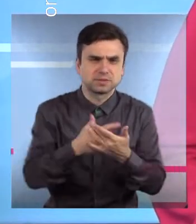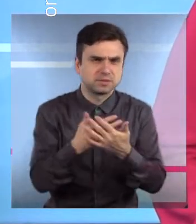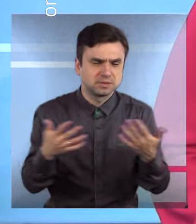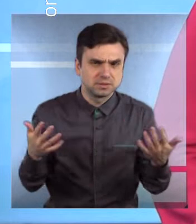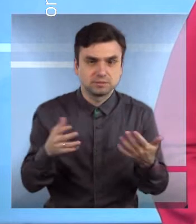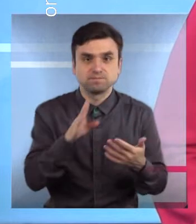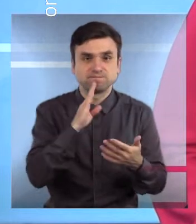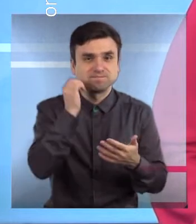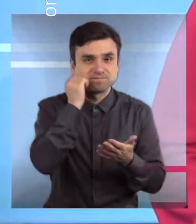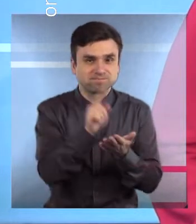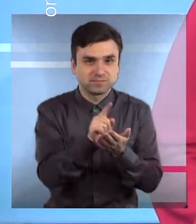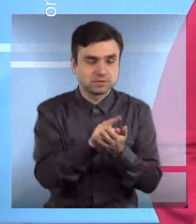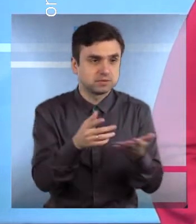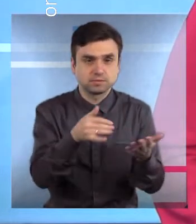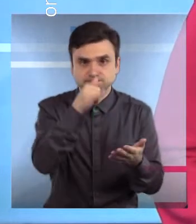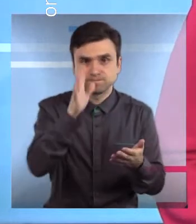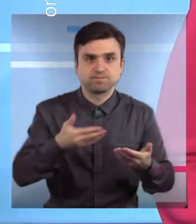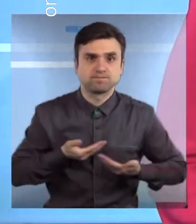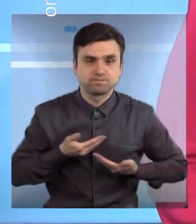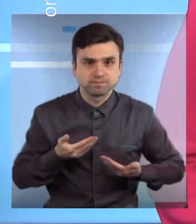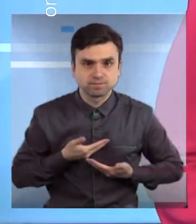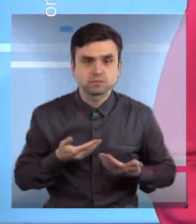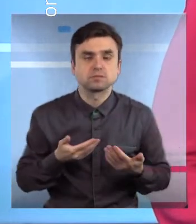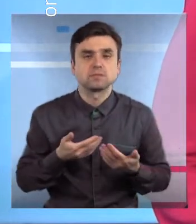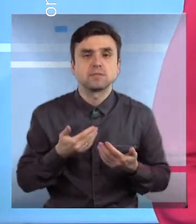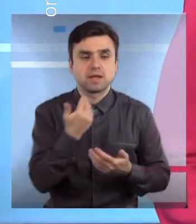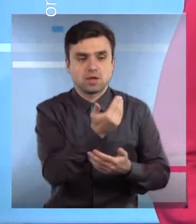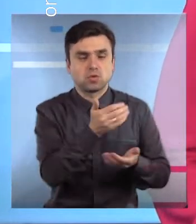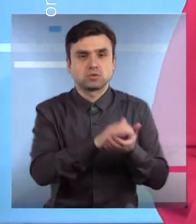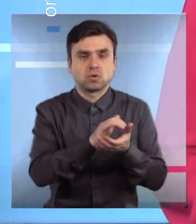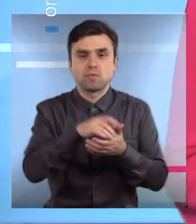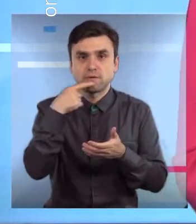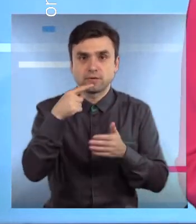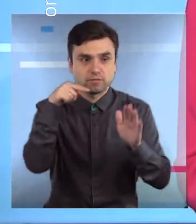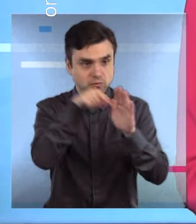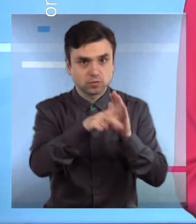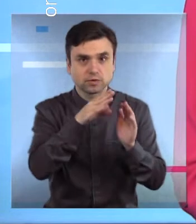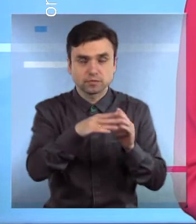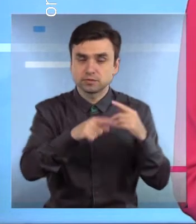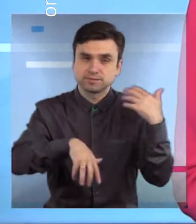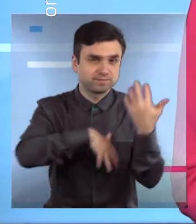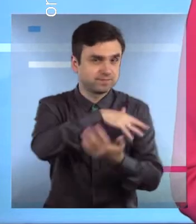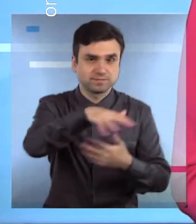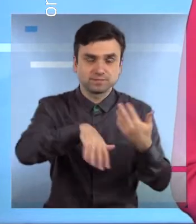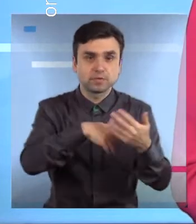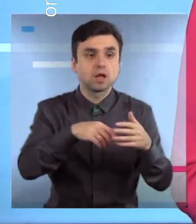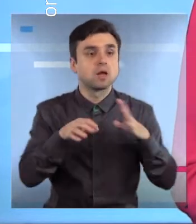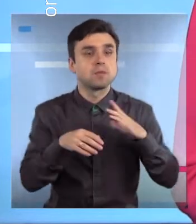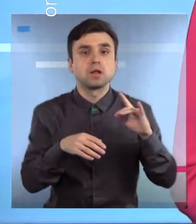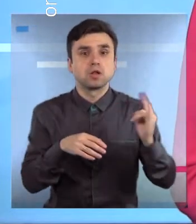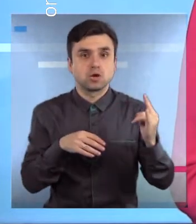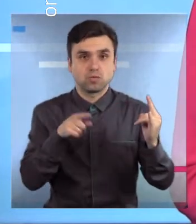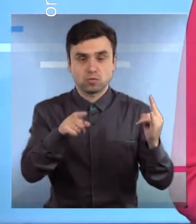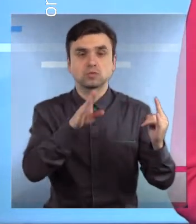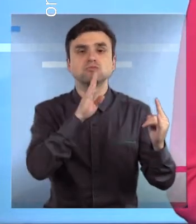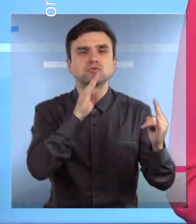повна антисанітарія. Настільки умови жахливі, що дитині, яка знаходилася під опікою у жінки, довелося шукати новий дім та